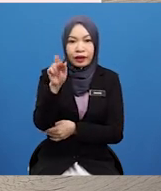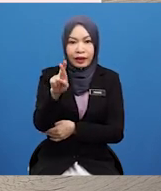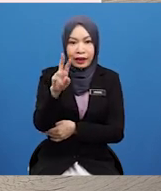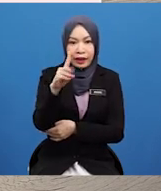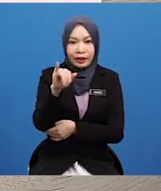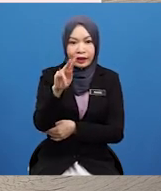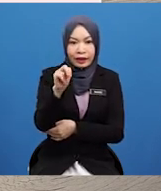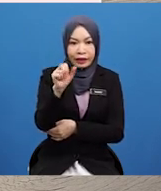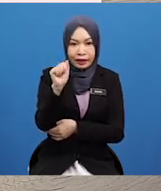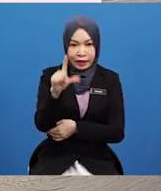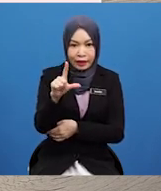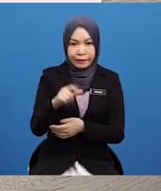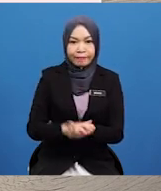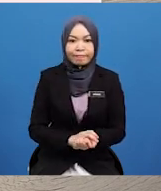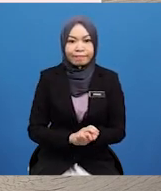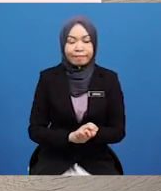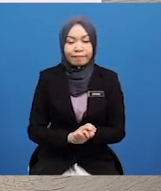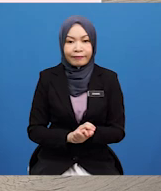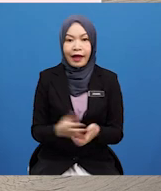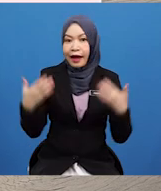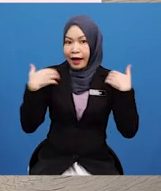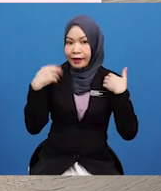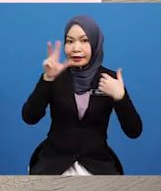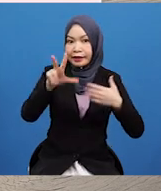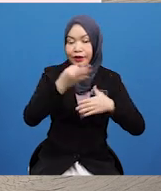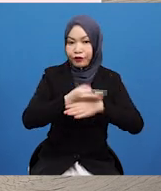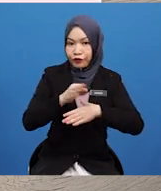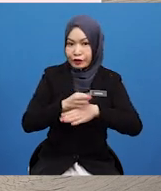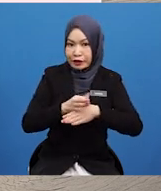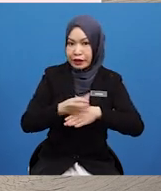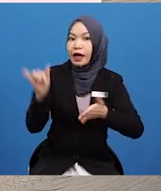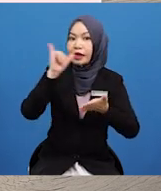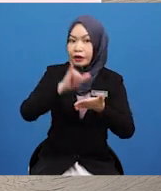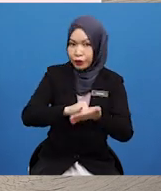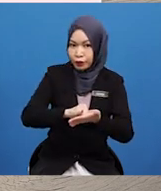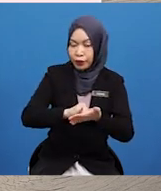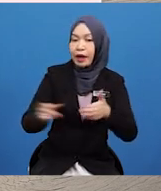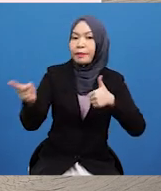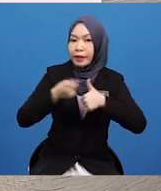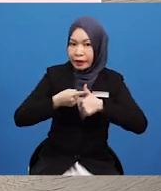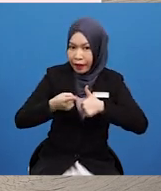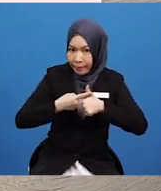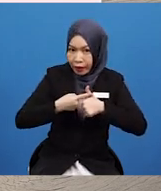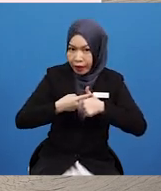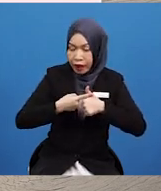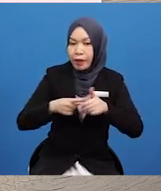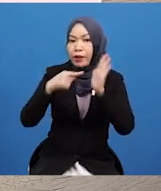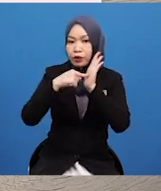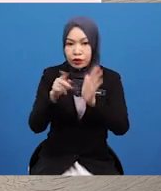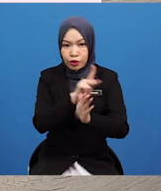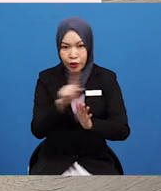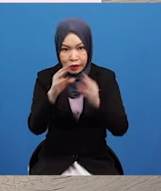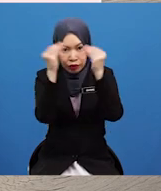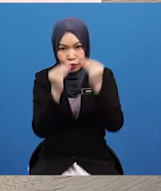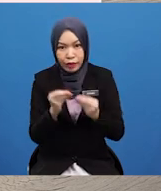Kata bilangan tentu atau kardinal mempunyai tiga fungsi, iaitu pertama, menunjukkan jumlah yang